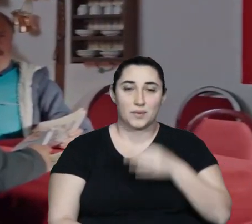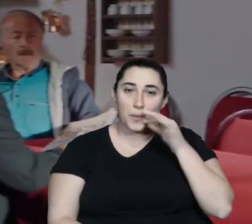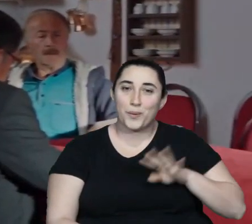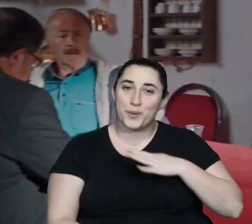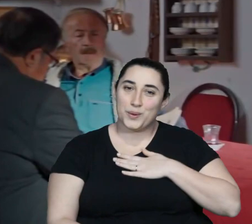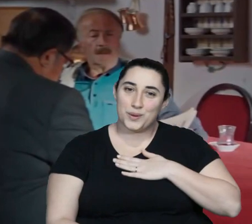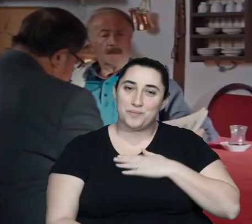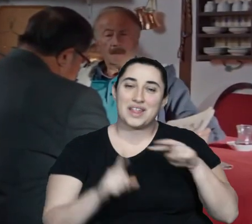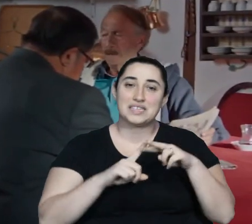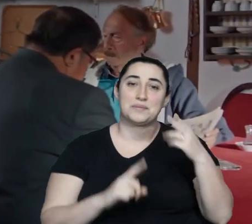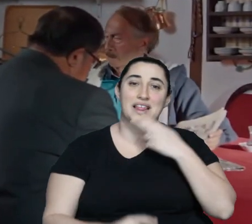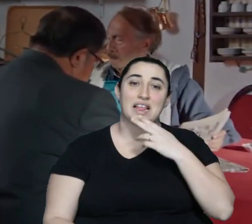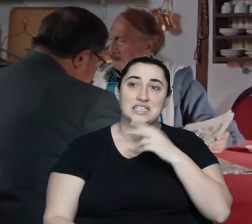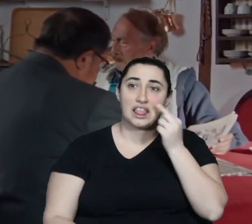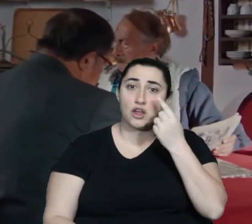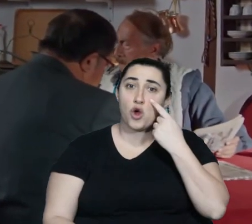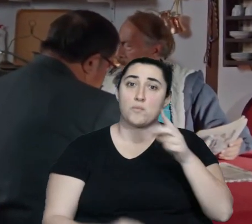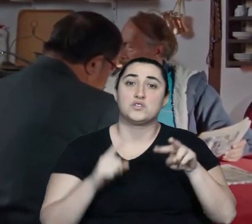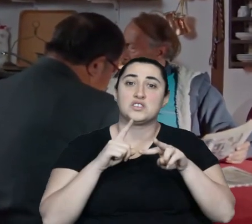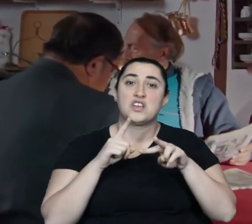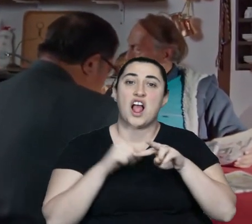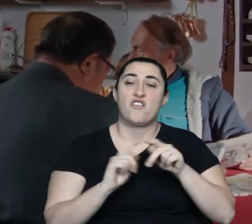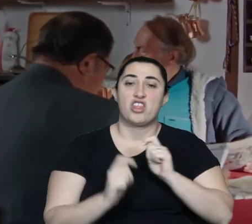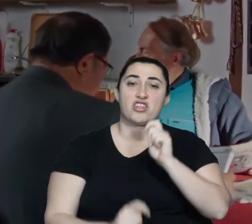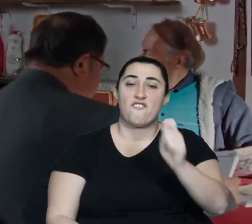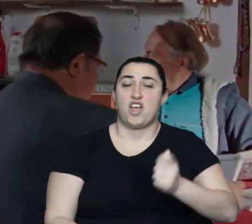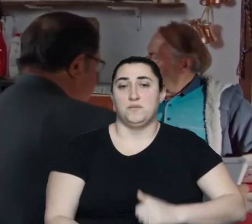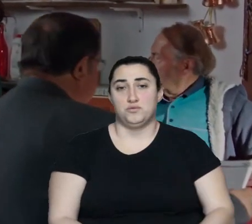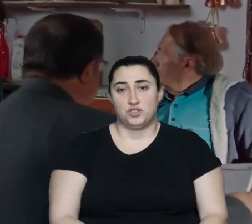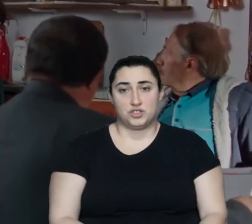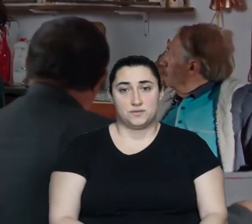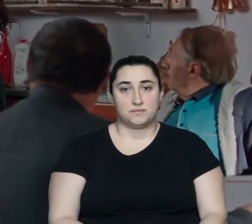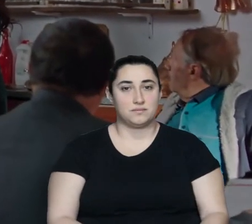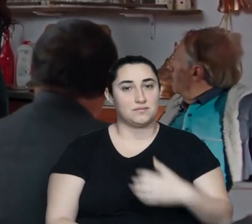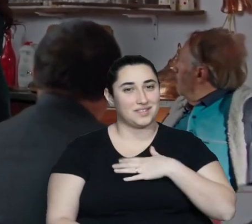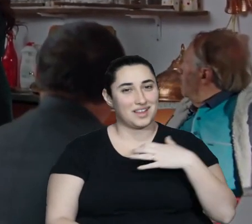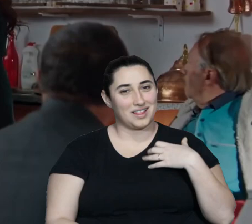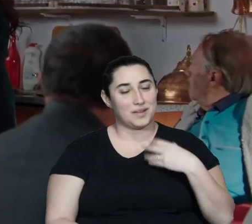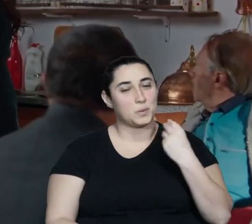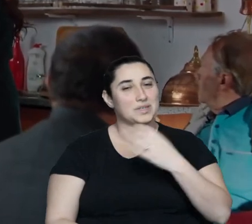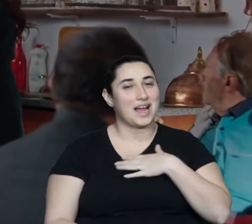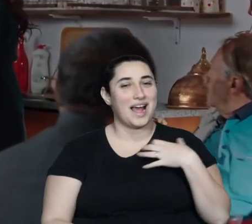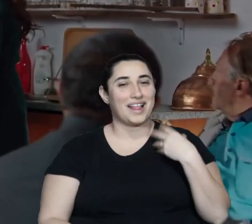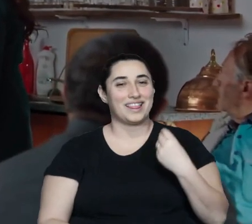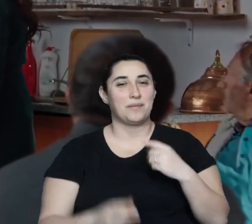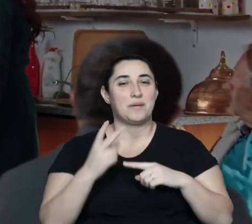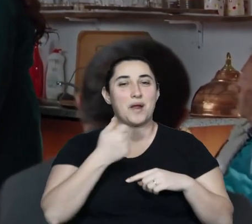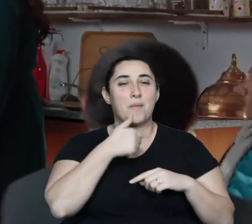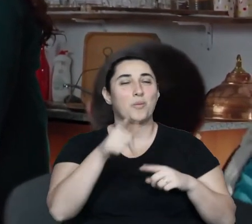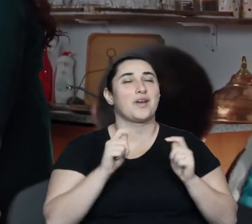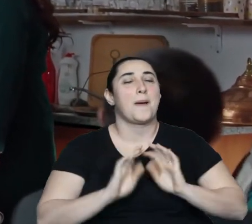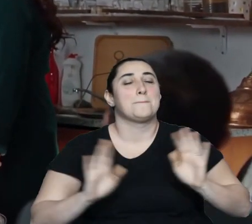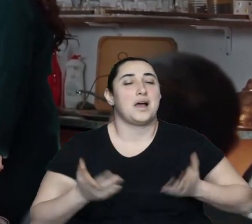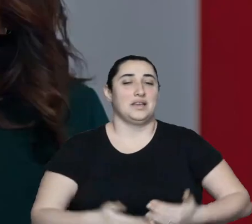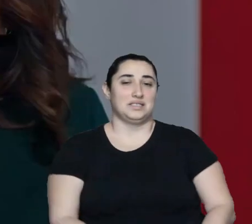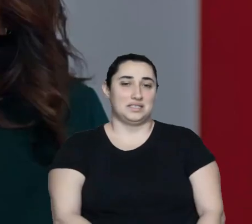Oğlum, Nazmiye teyzen gözleriyle görmüş Alev anahtar verdiğini. Anne, güzel annem. İbrahim abim böyle bir şey